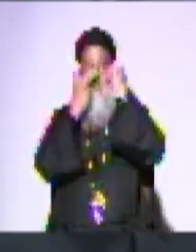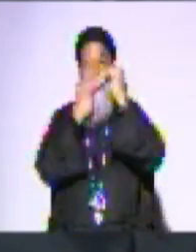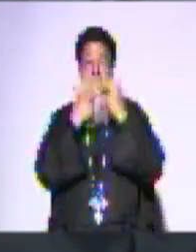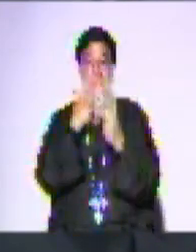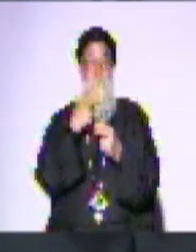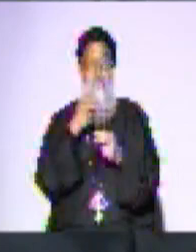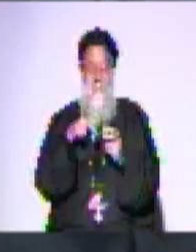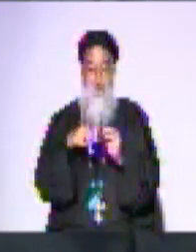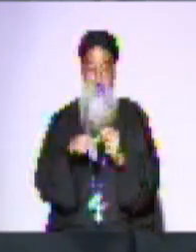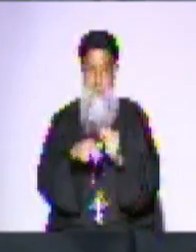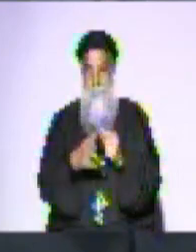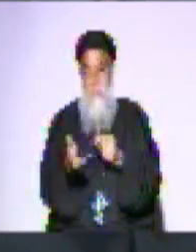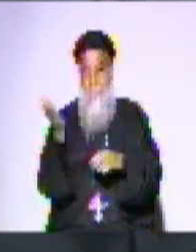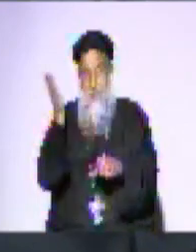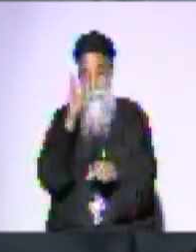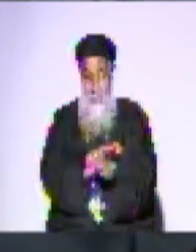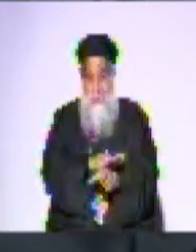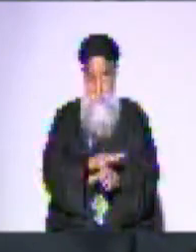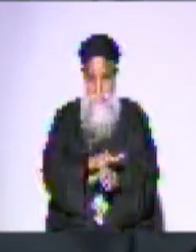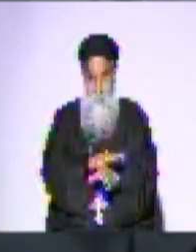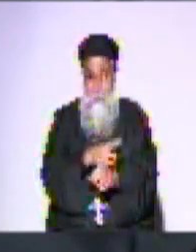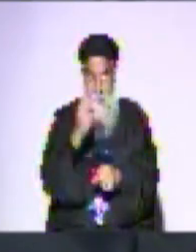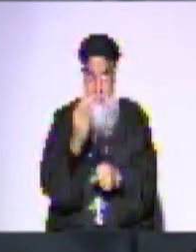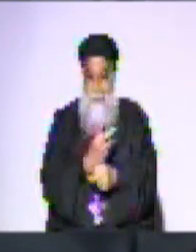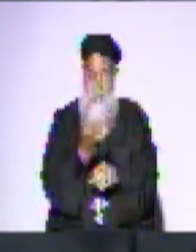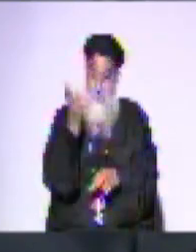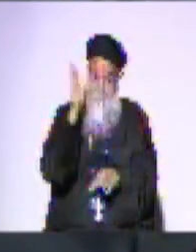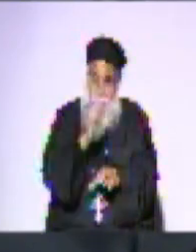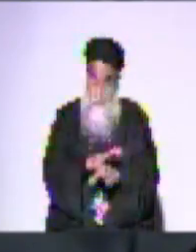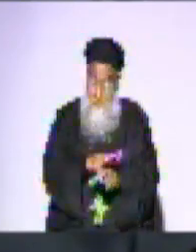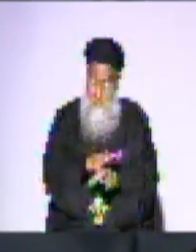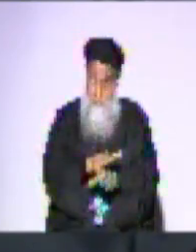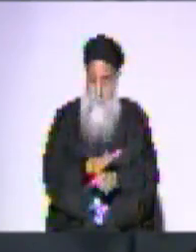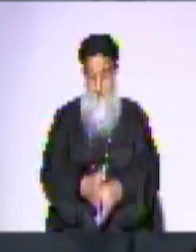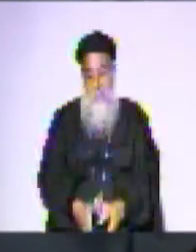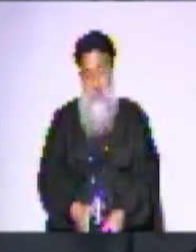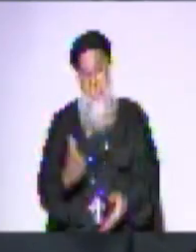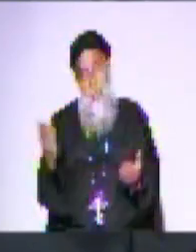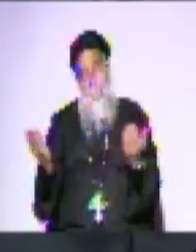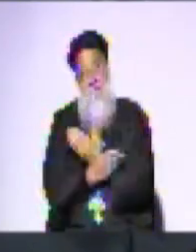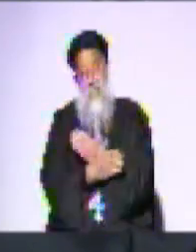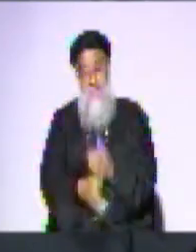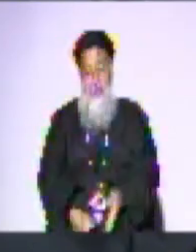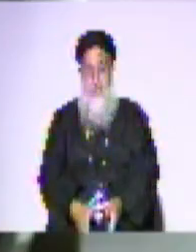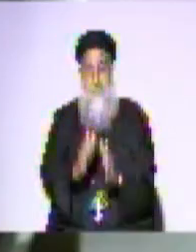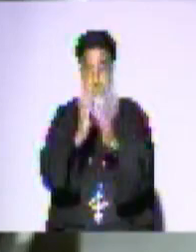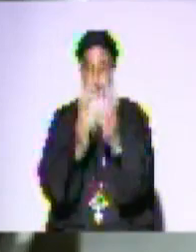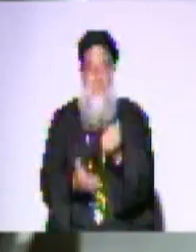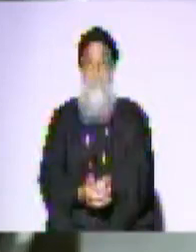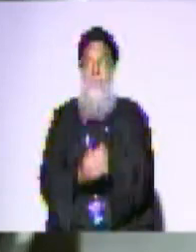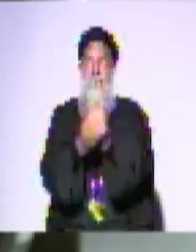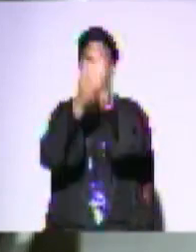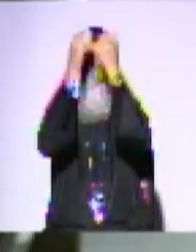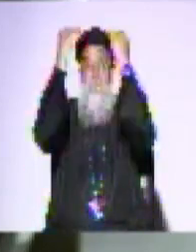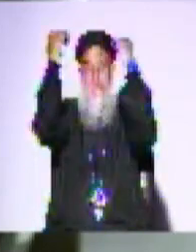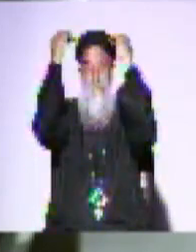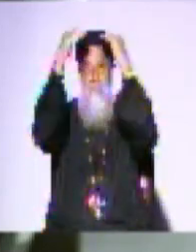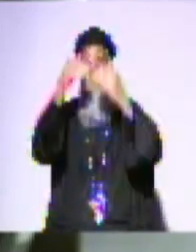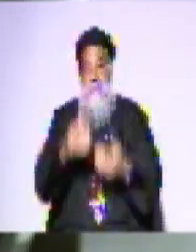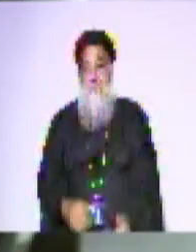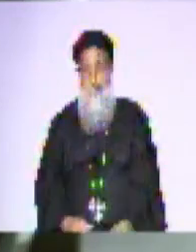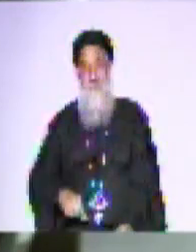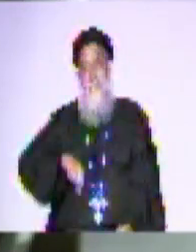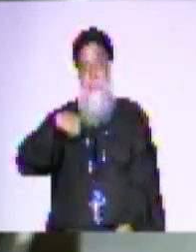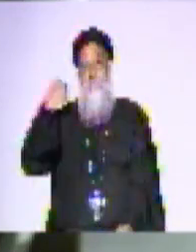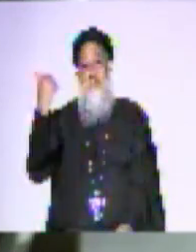كان ماشي في طريق الموت وغير اتجاهه بقى في طريق القيامة. طريق الحياة.